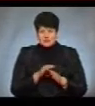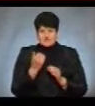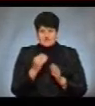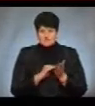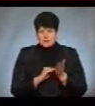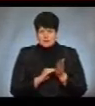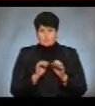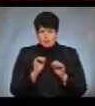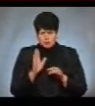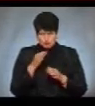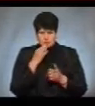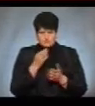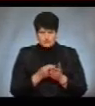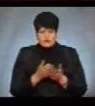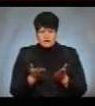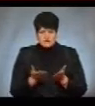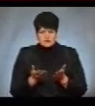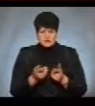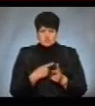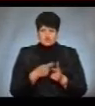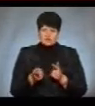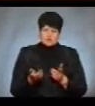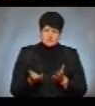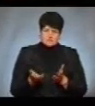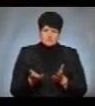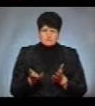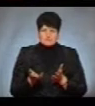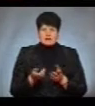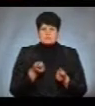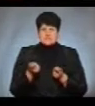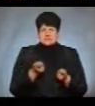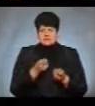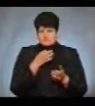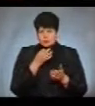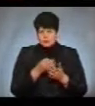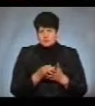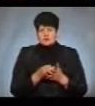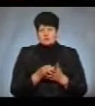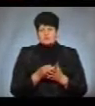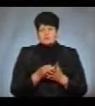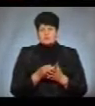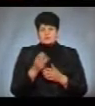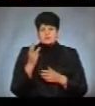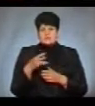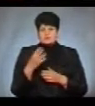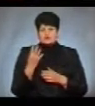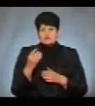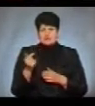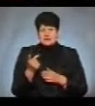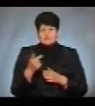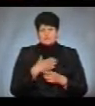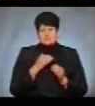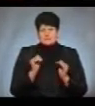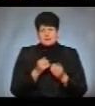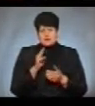може бути певна відповідальність, чи якщо ми... Адміністративна відповідальність, я вас перепрошую, 34 гривні у нас мінімальний